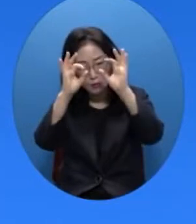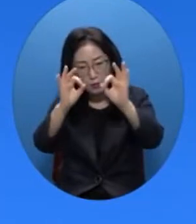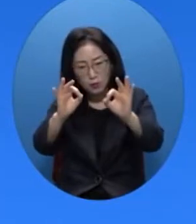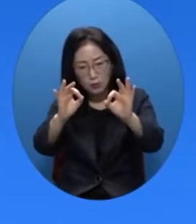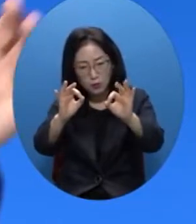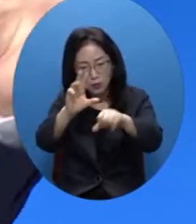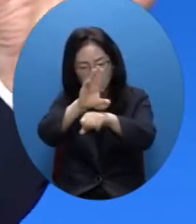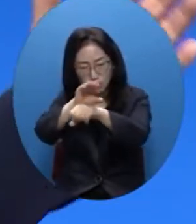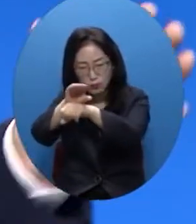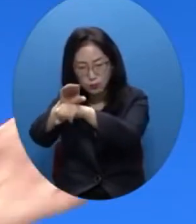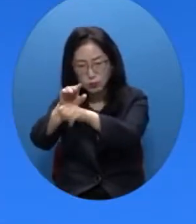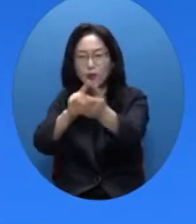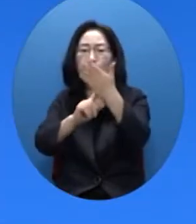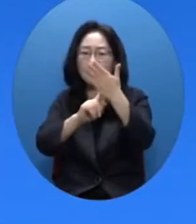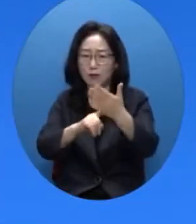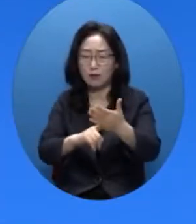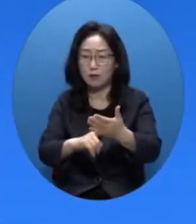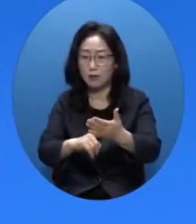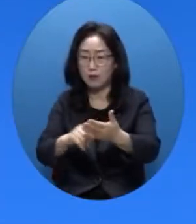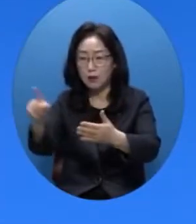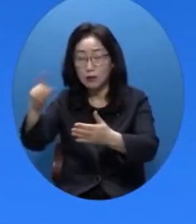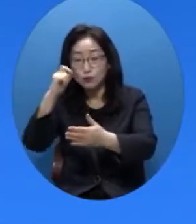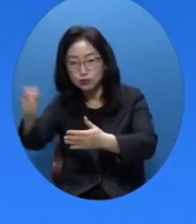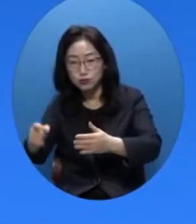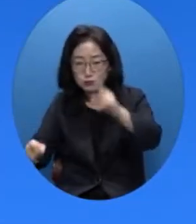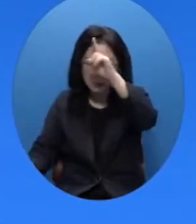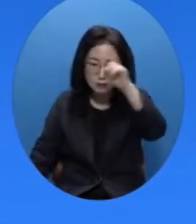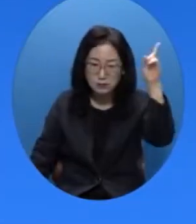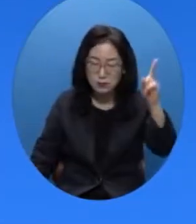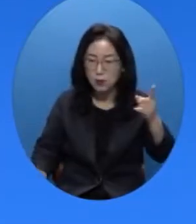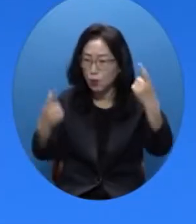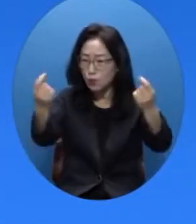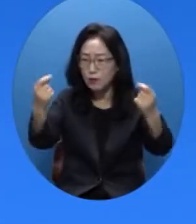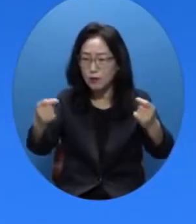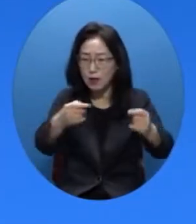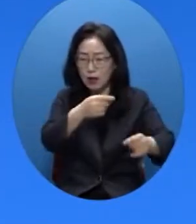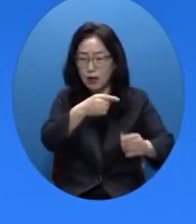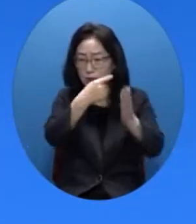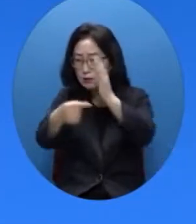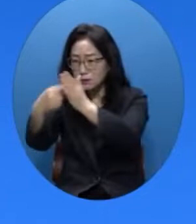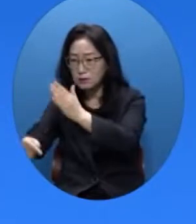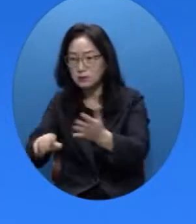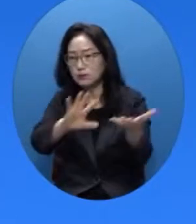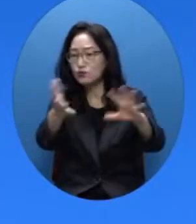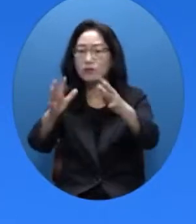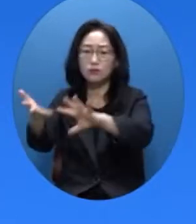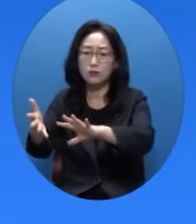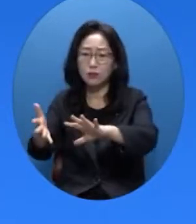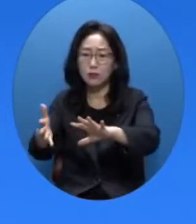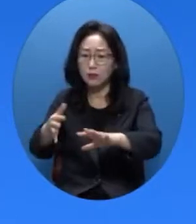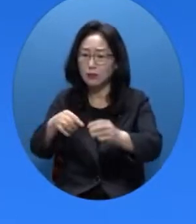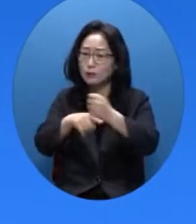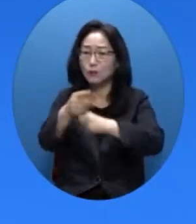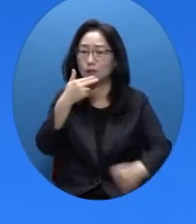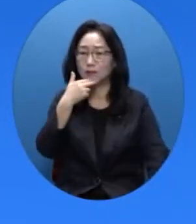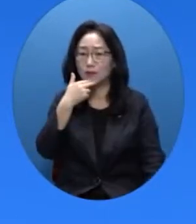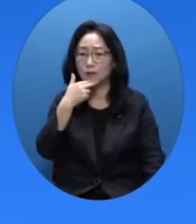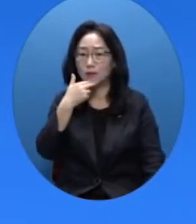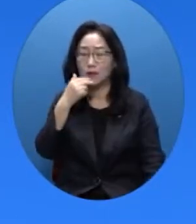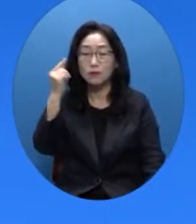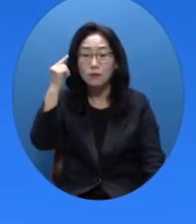보았습니다 양쪽에서 만히 시작 않아야 나오고 있는데 아무런 명분 없는 싸움을 싸우고 있는 것입니다 어두